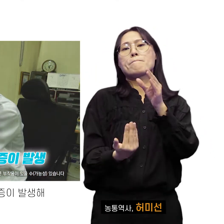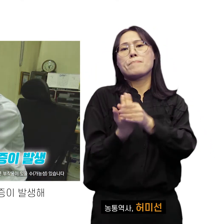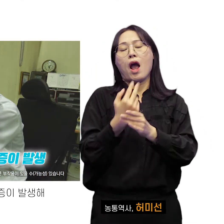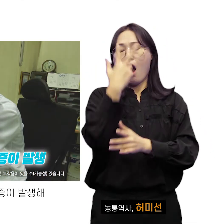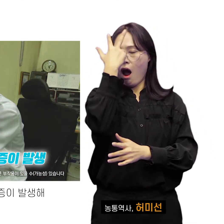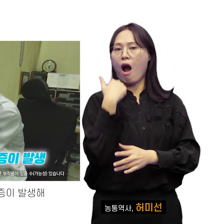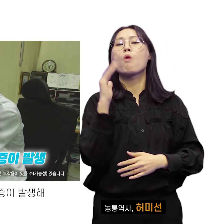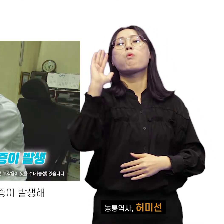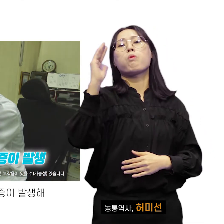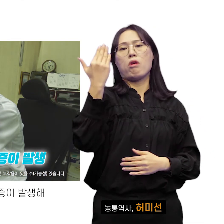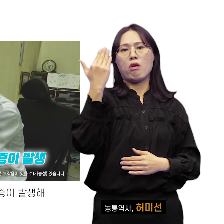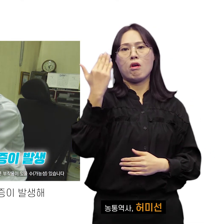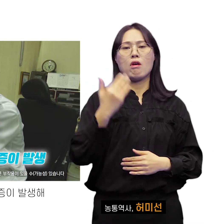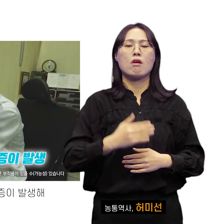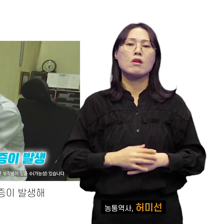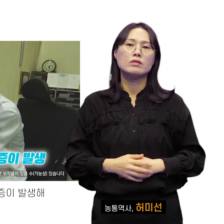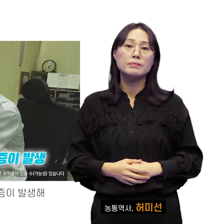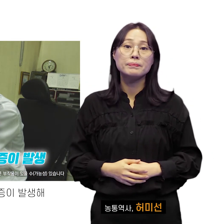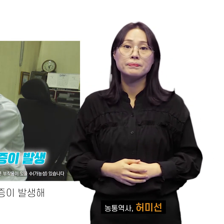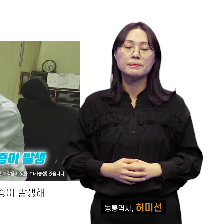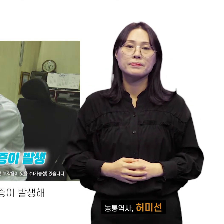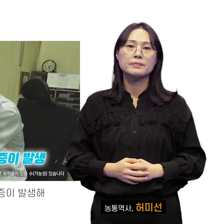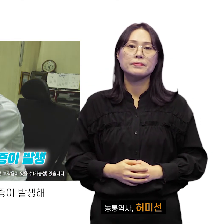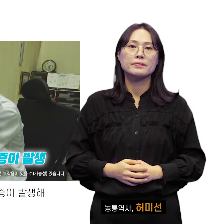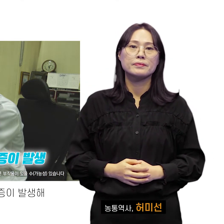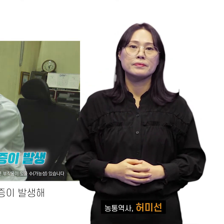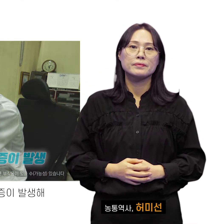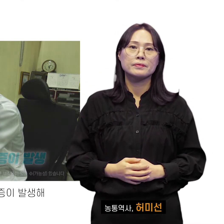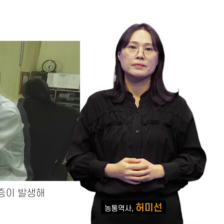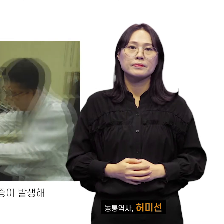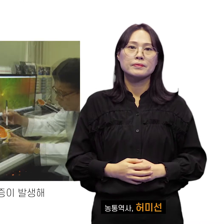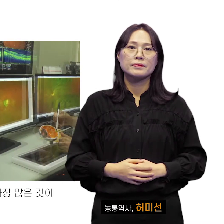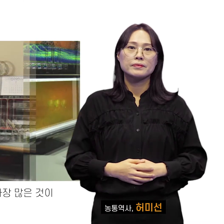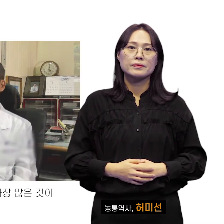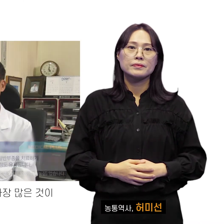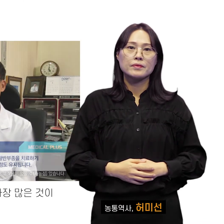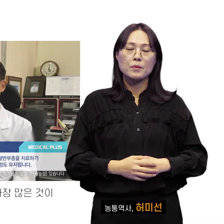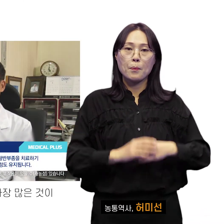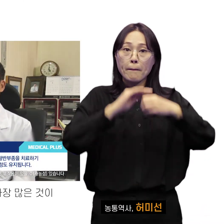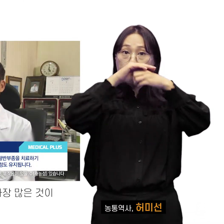무서운 합병증이 발생해 실명에 이르기도 합니다.